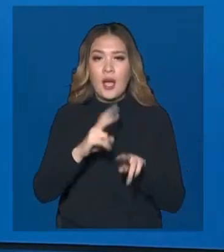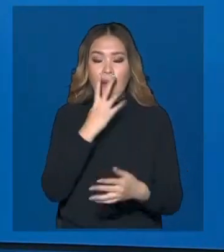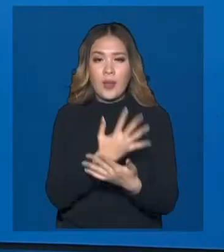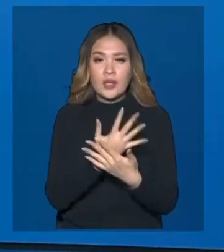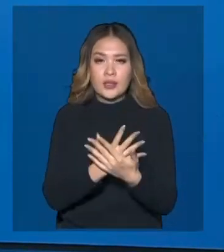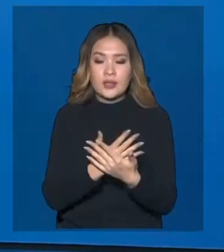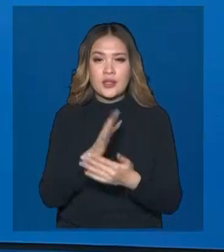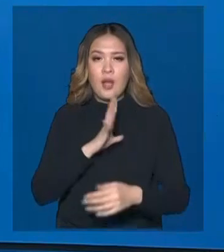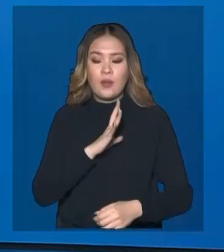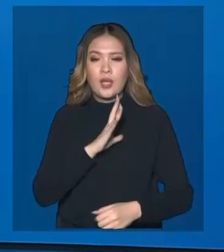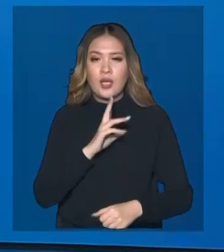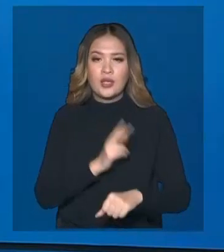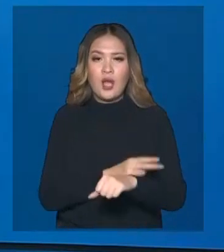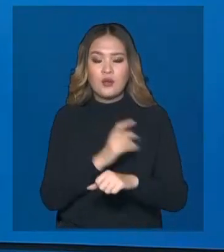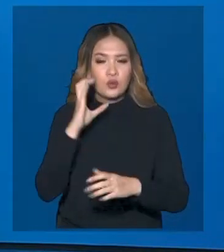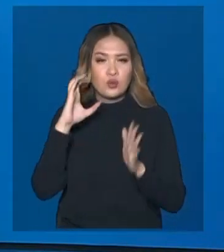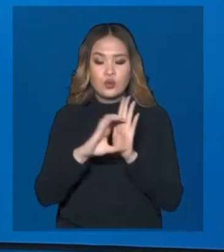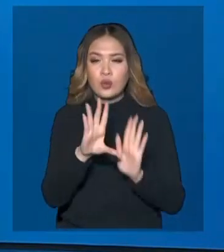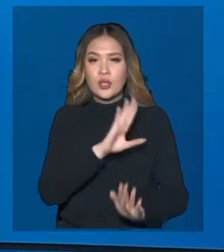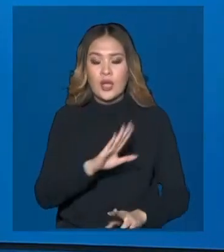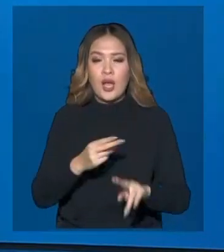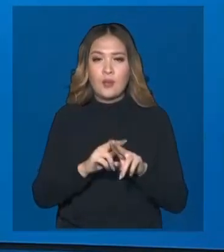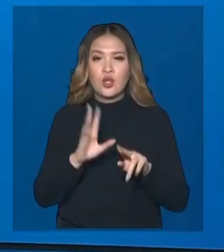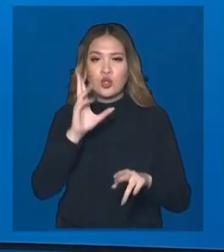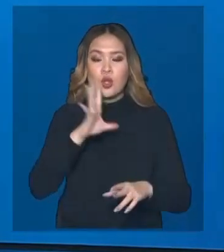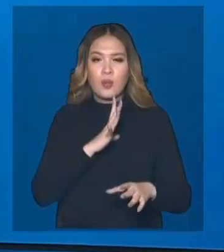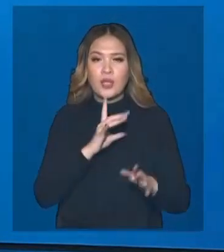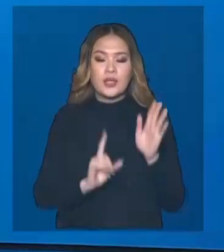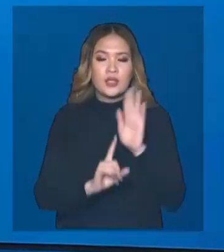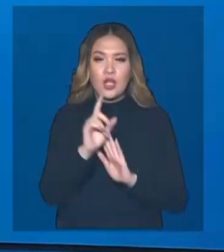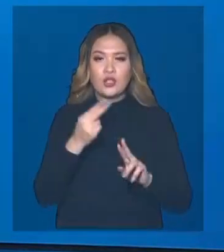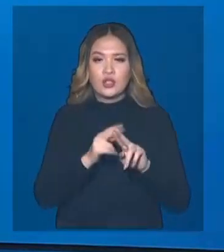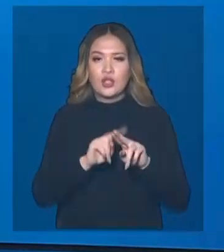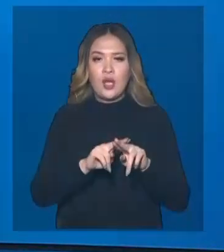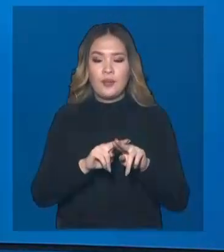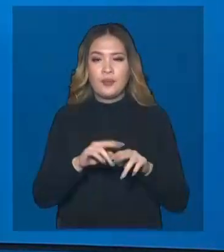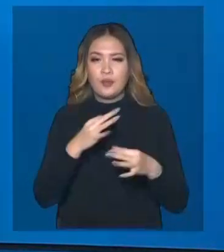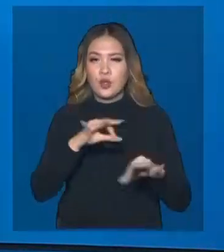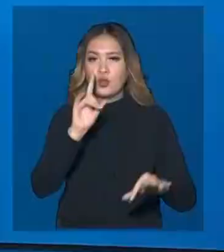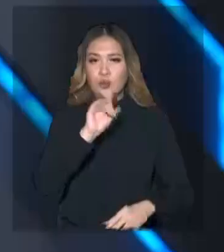және тәртіпсіздіктерді ұйымдастырушылар рақымшылыққа жатпайтын атап өткен жөн.